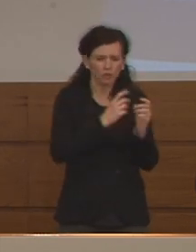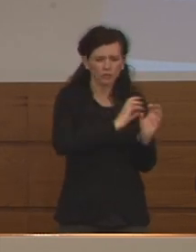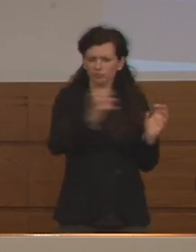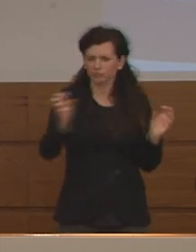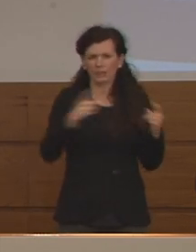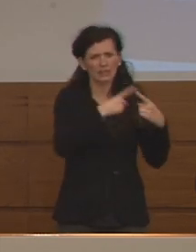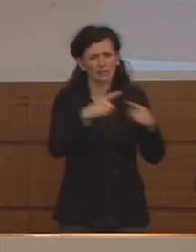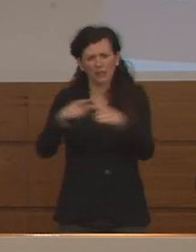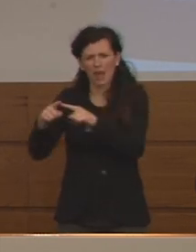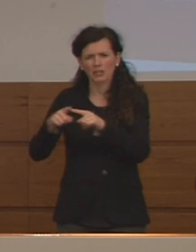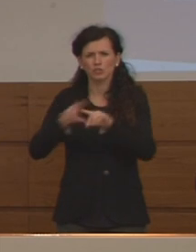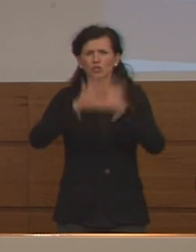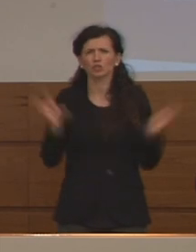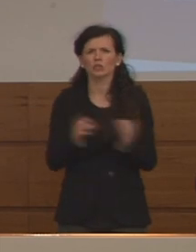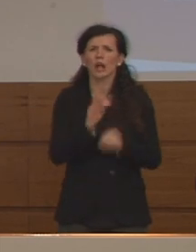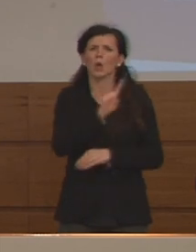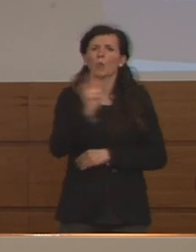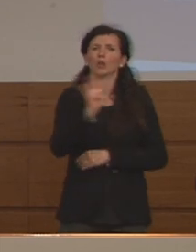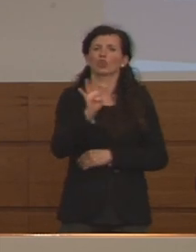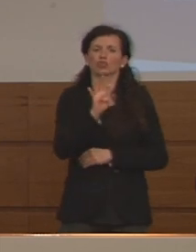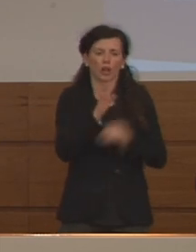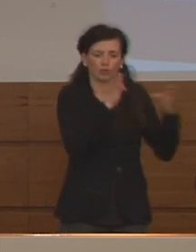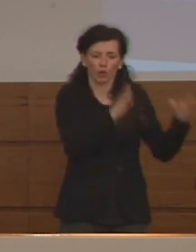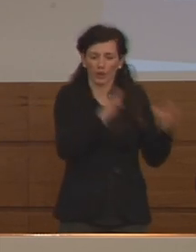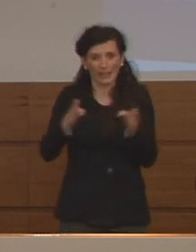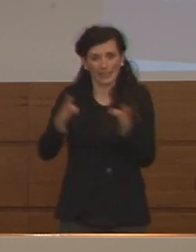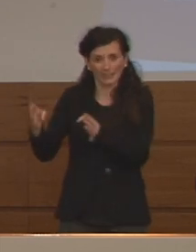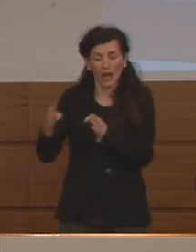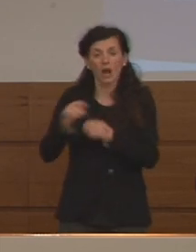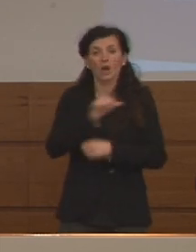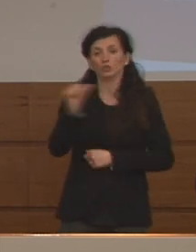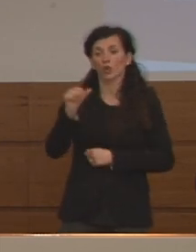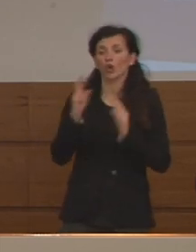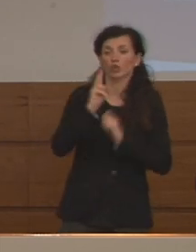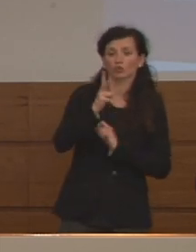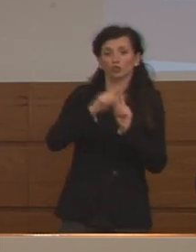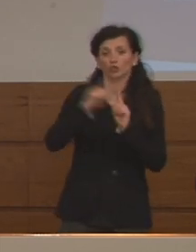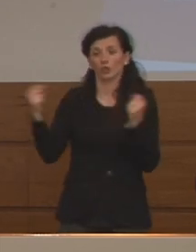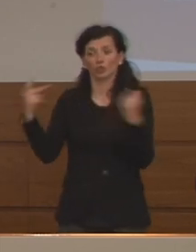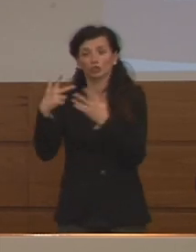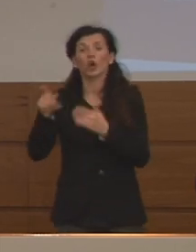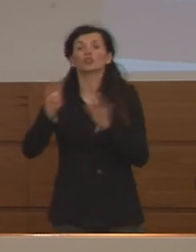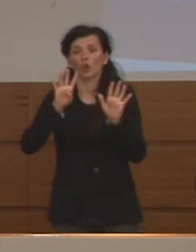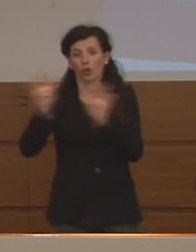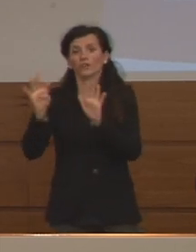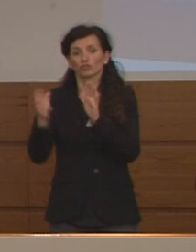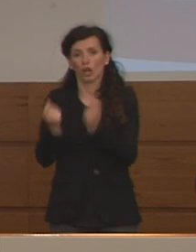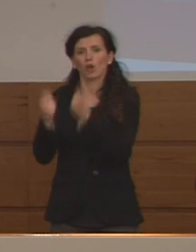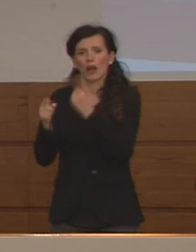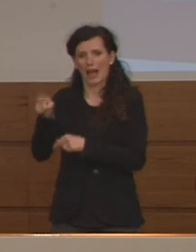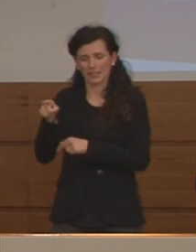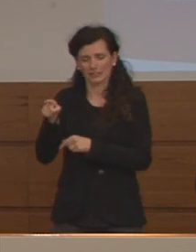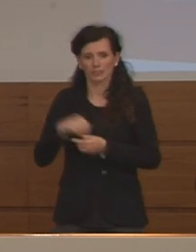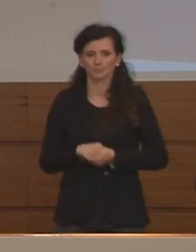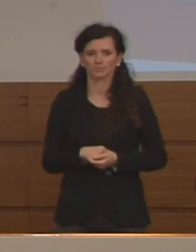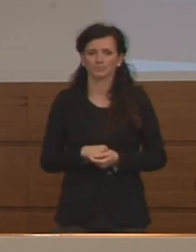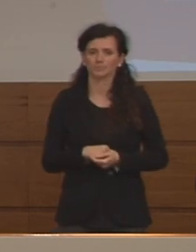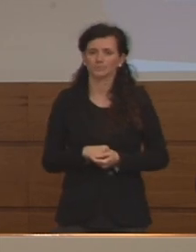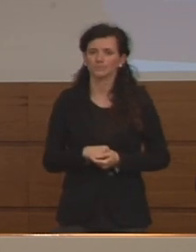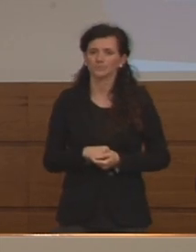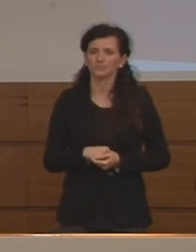sono circa 400 per ogni fascia d'età tranne per quella 12 18 che sono circa 900 un dato che va